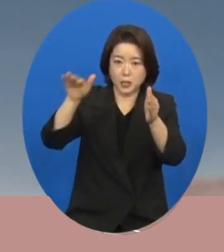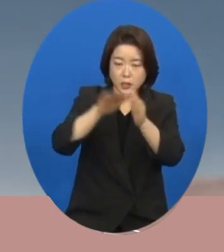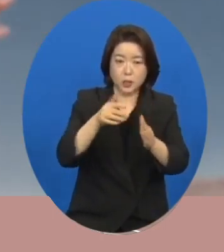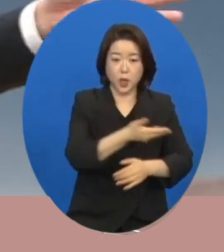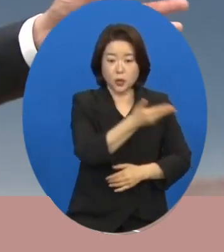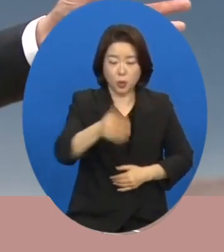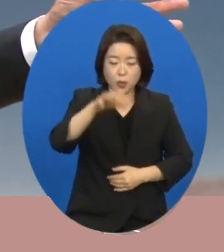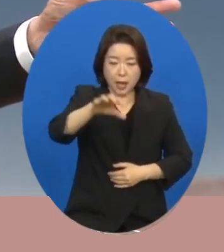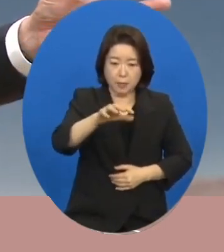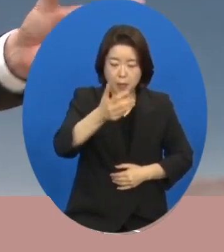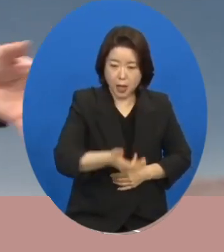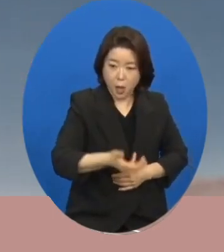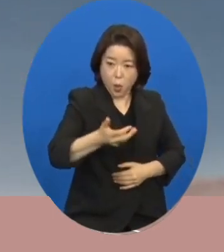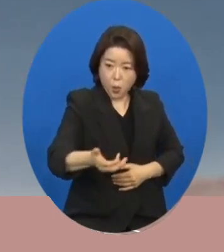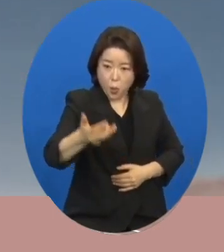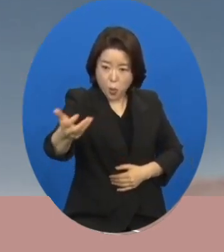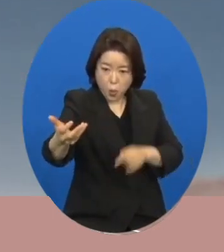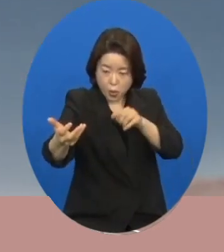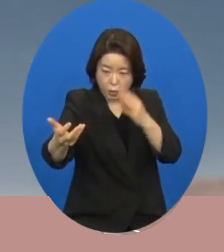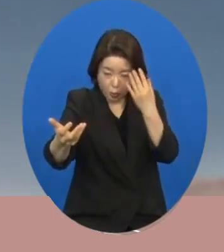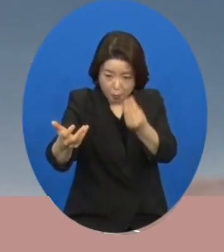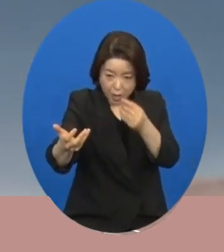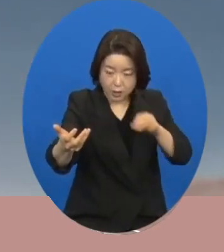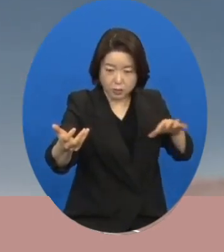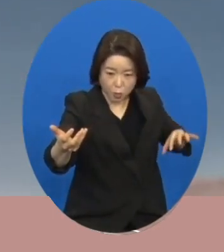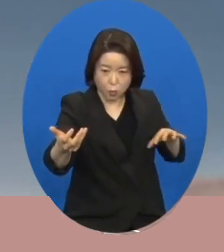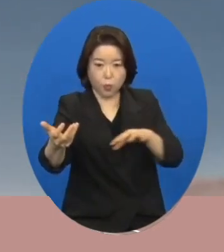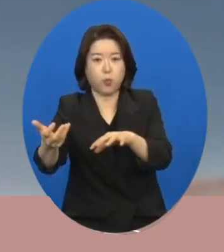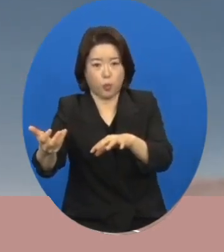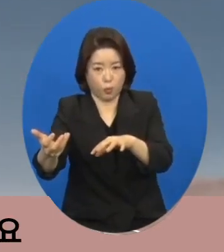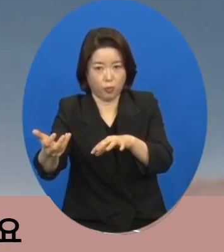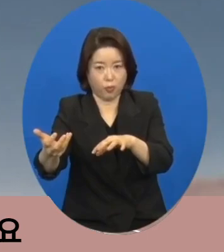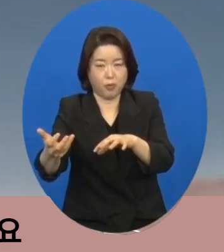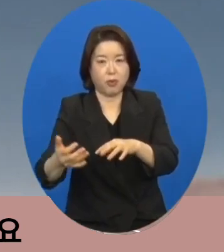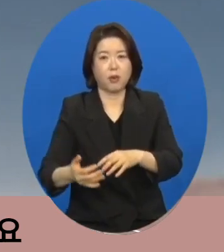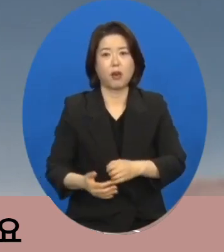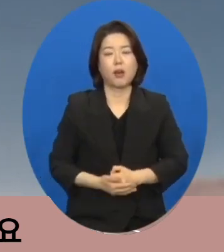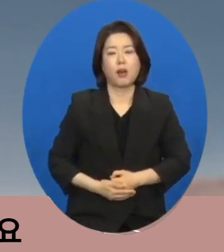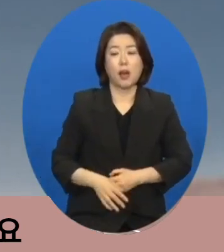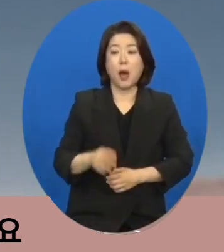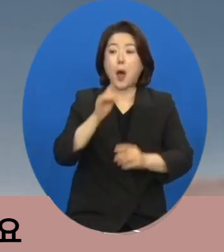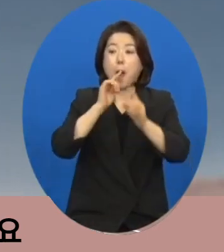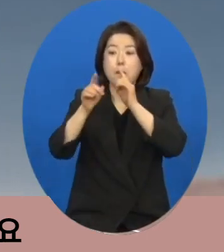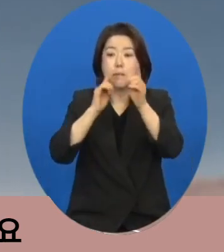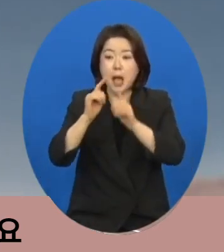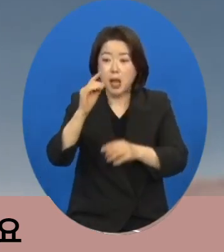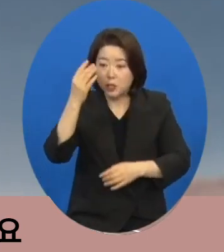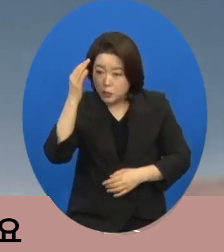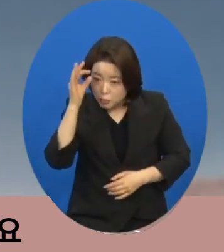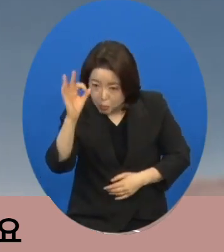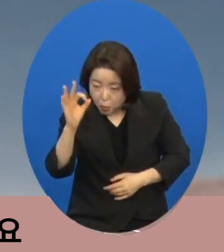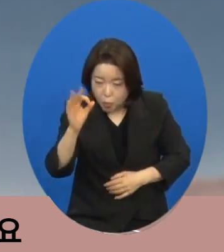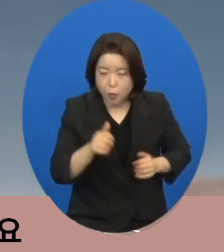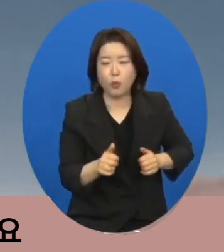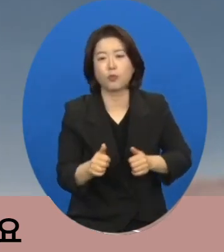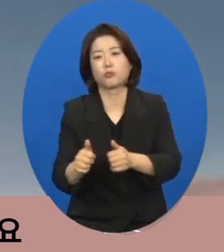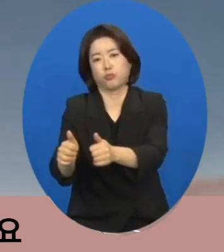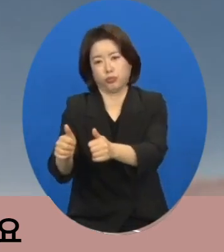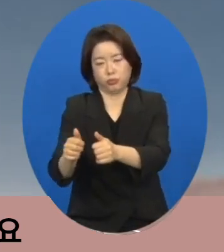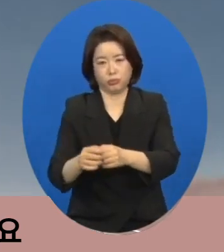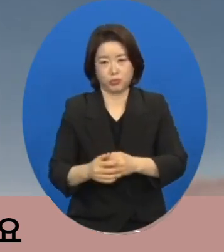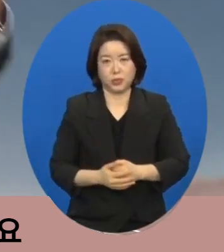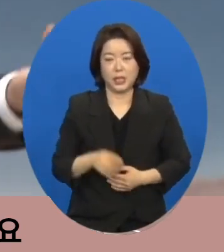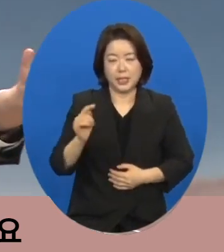언약궤를 통해서 움직이고 있다는 것을 말씀을 듣고 보라는 것 그러면 건너갈 수 있는 타이밍과